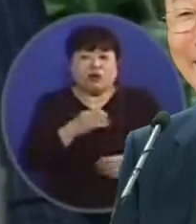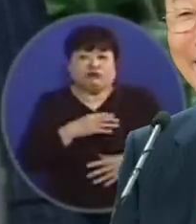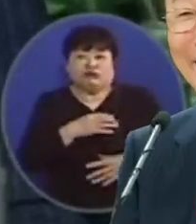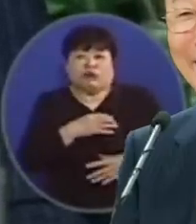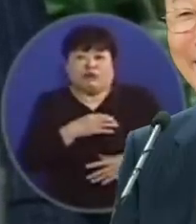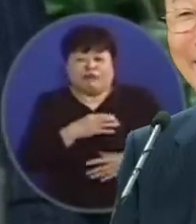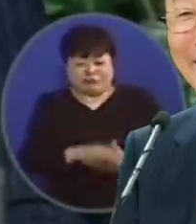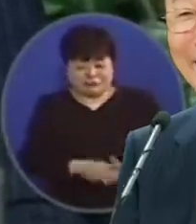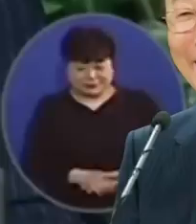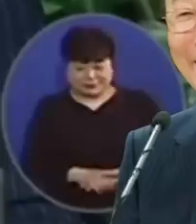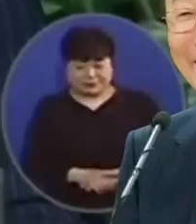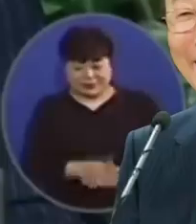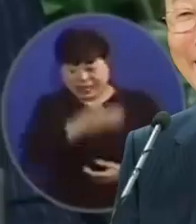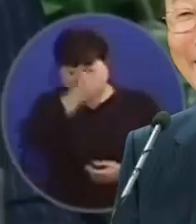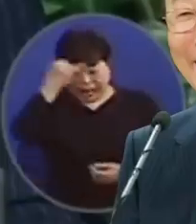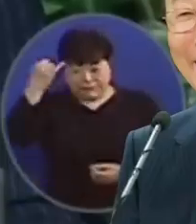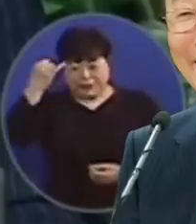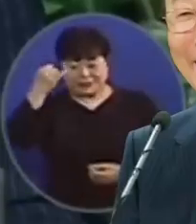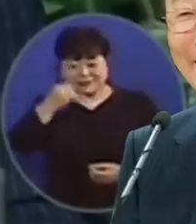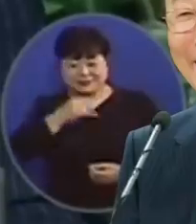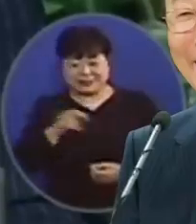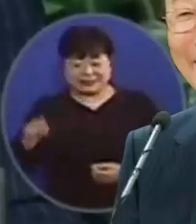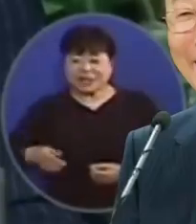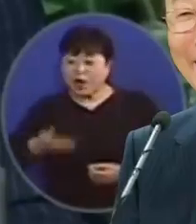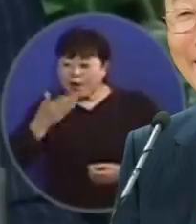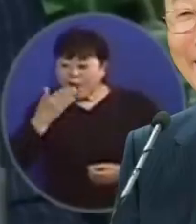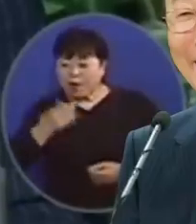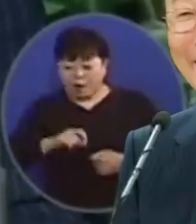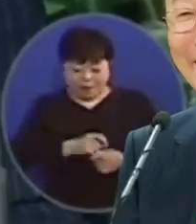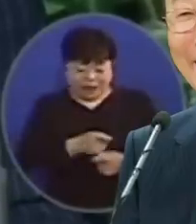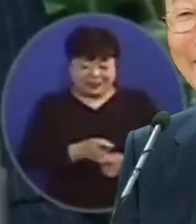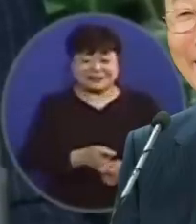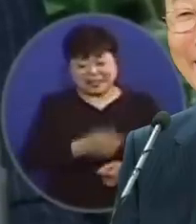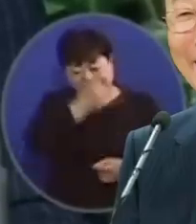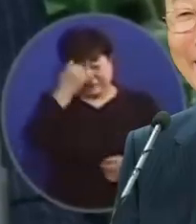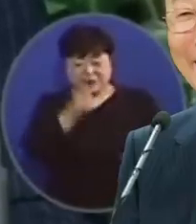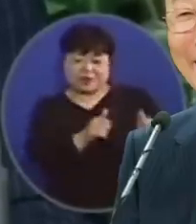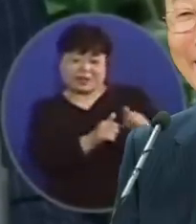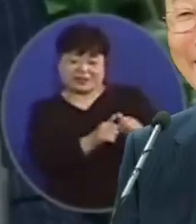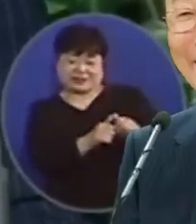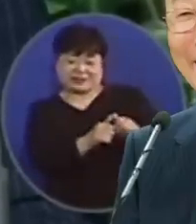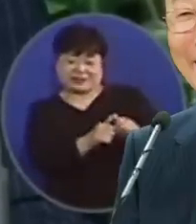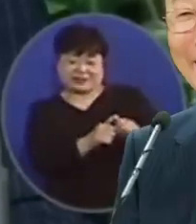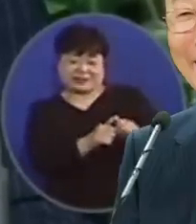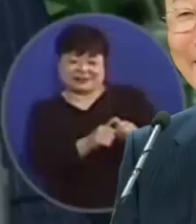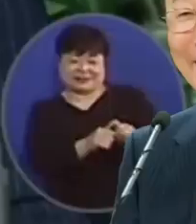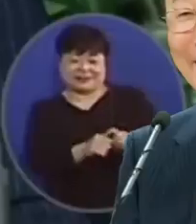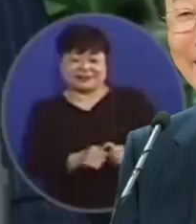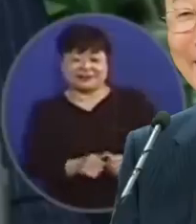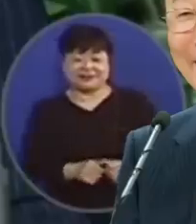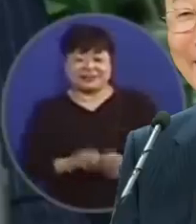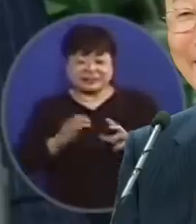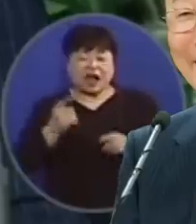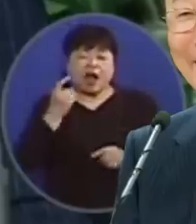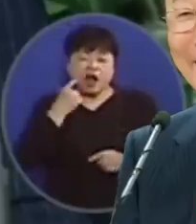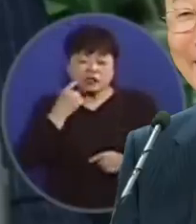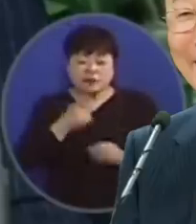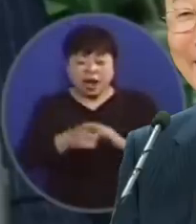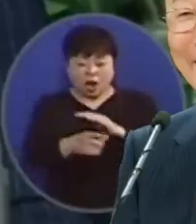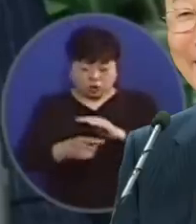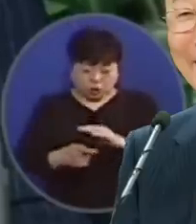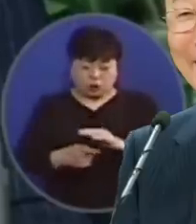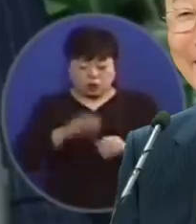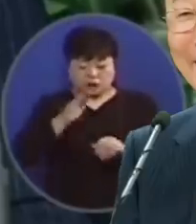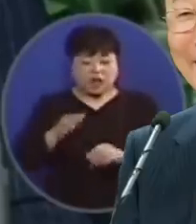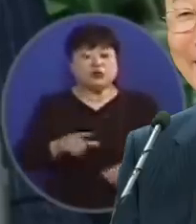무섭더라고요. 할머님이 지휘 잡으시고 바운지를 하면서 할머님 곁에 있으면, 야, 이 세상에서 거짓말하고 도둑질하고